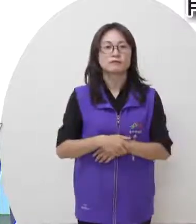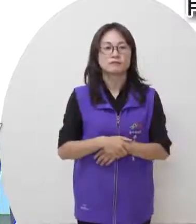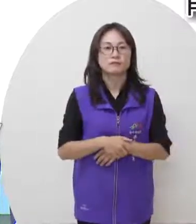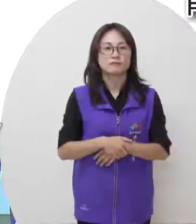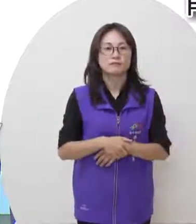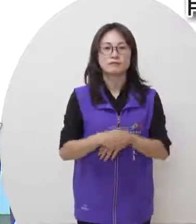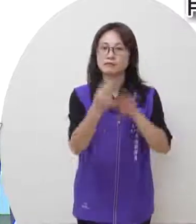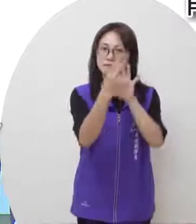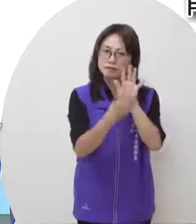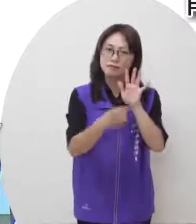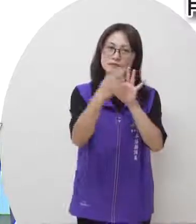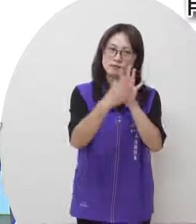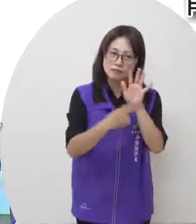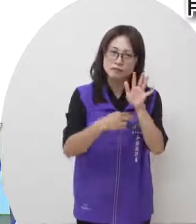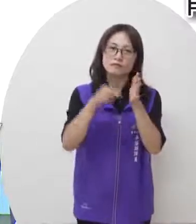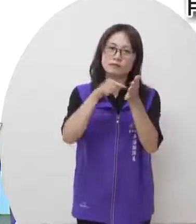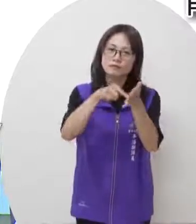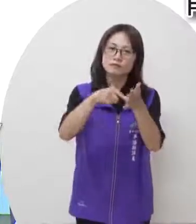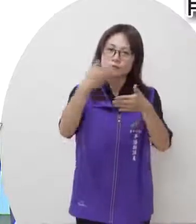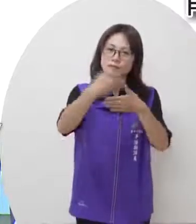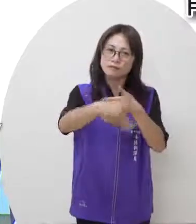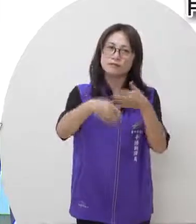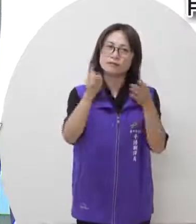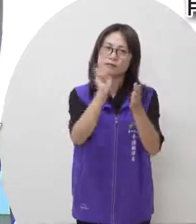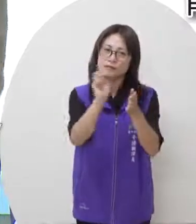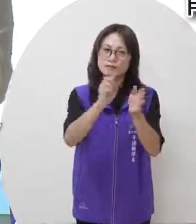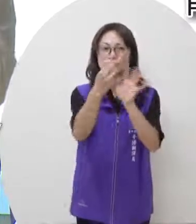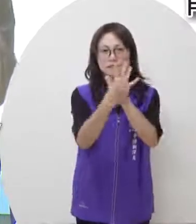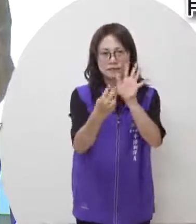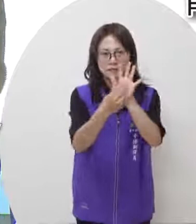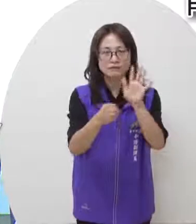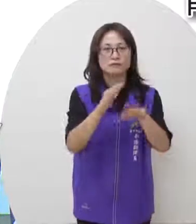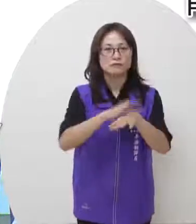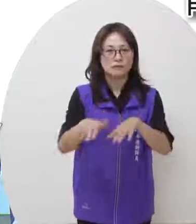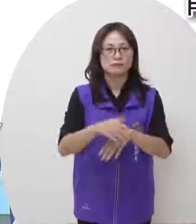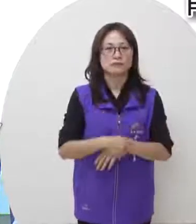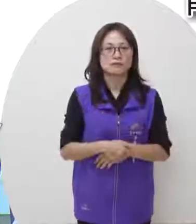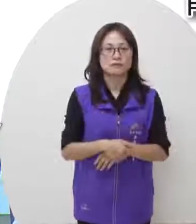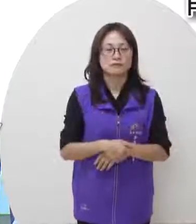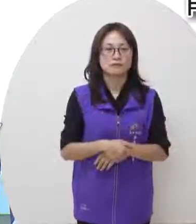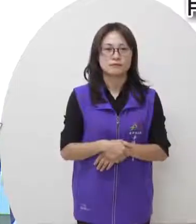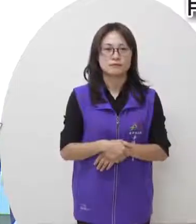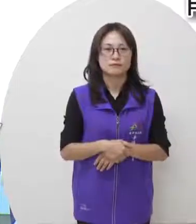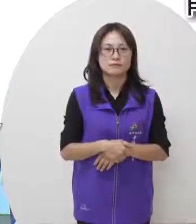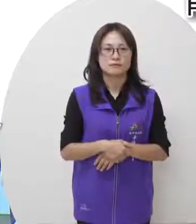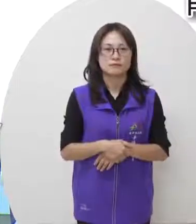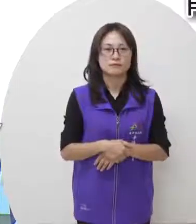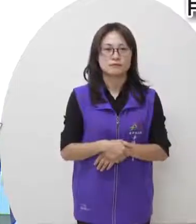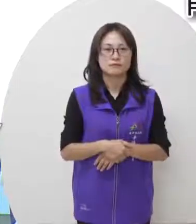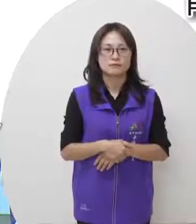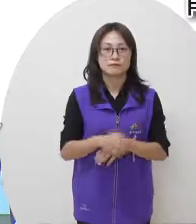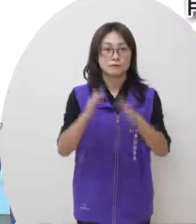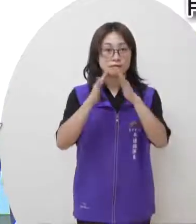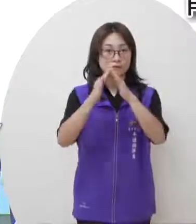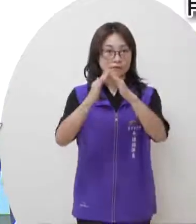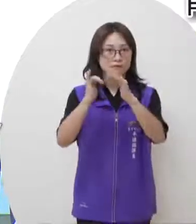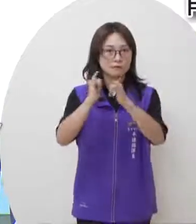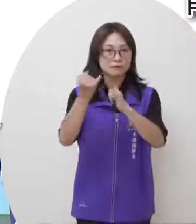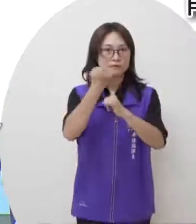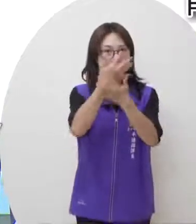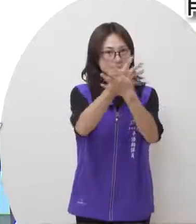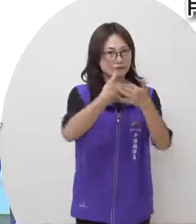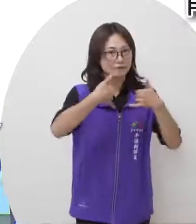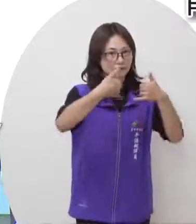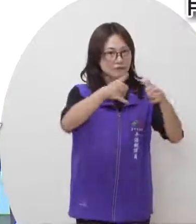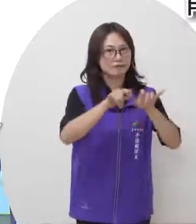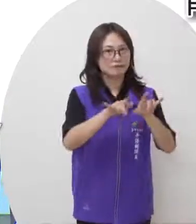关的说明跟适度的教育训练，因为绑卡它有个程序。那事实上刚跟大家报告过，市民都可以透过网络上先填列